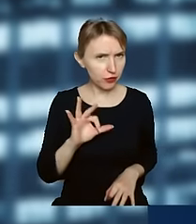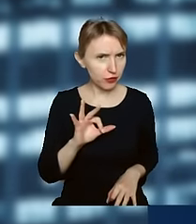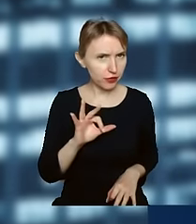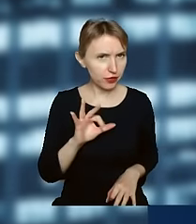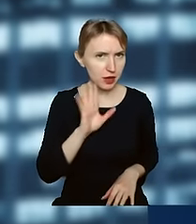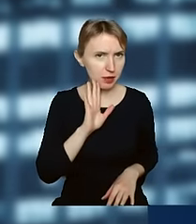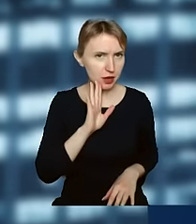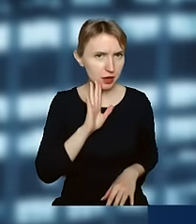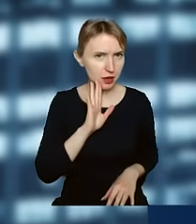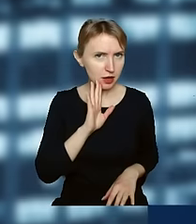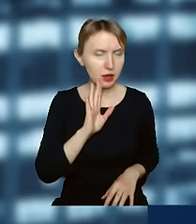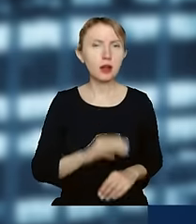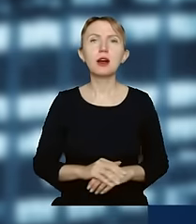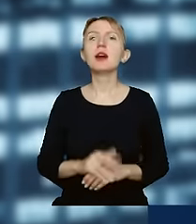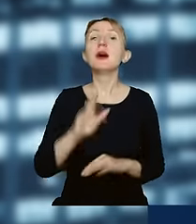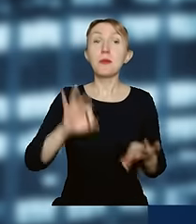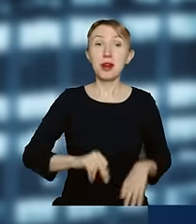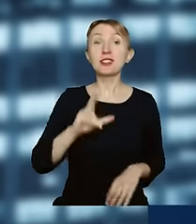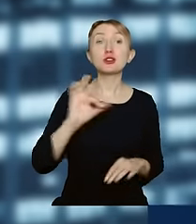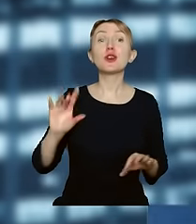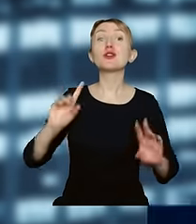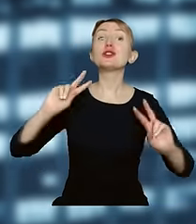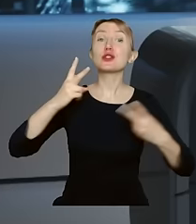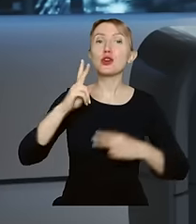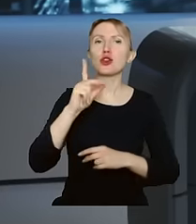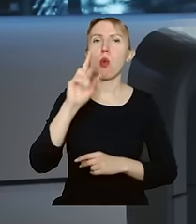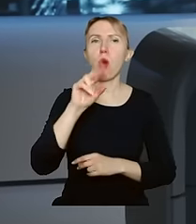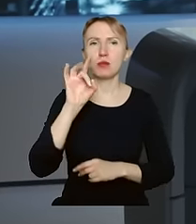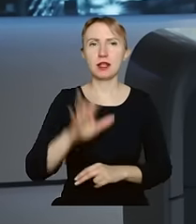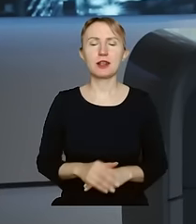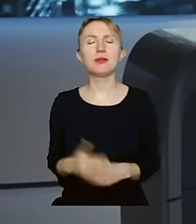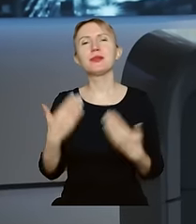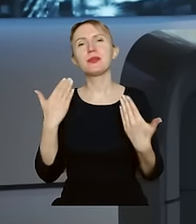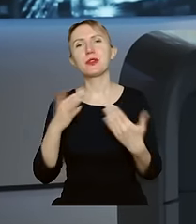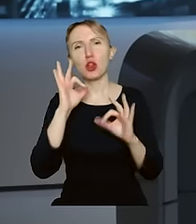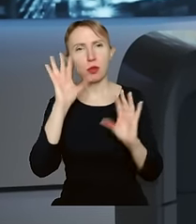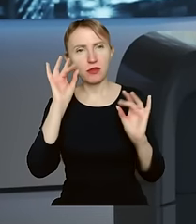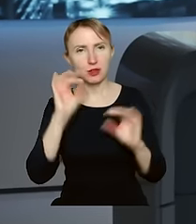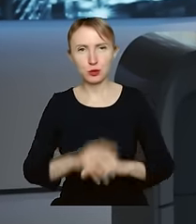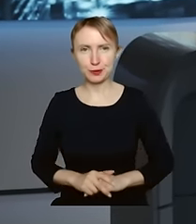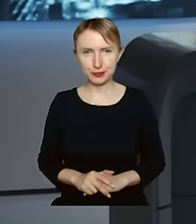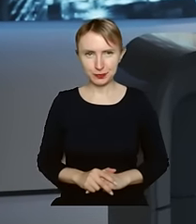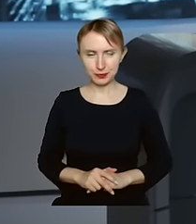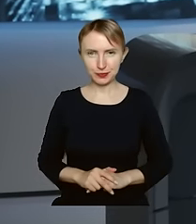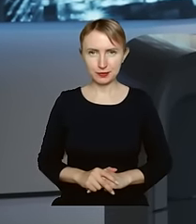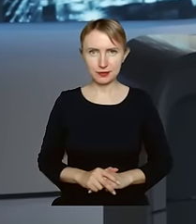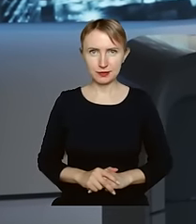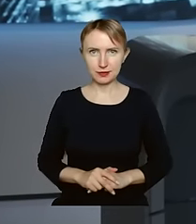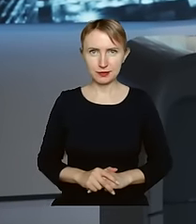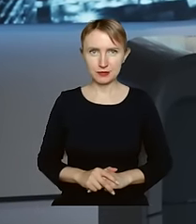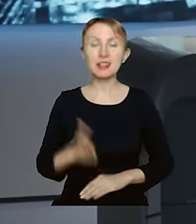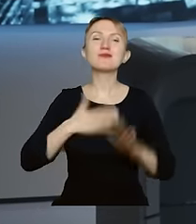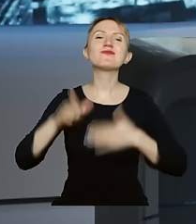chyba. Pan Krzysztof z Kołobrzegu, dobry wieczór. Witam, dobry wieczór, panie Jacku, kłaniam się z Kołobrzegu. Cieszę się,